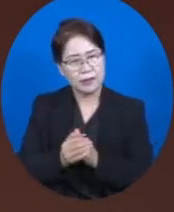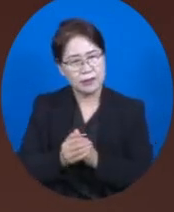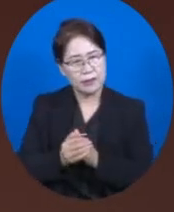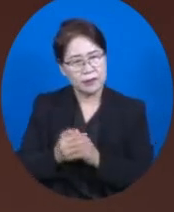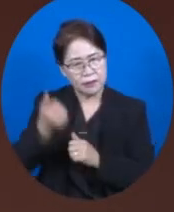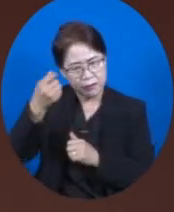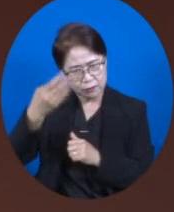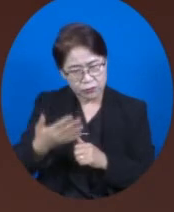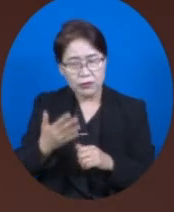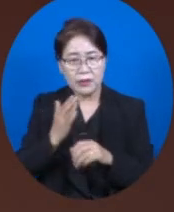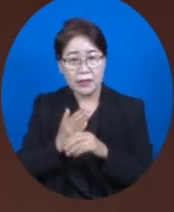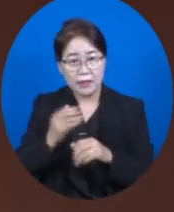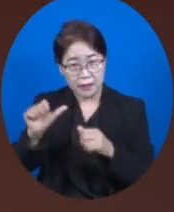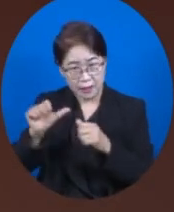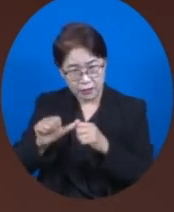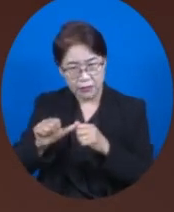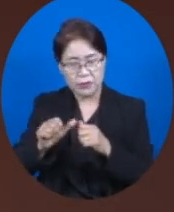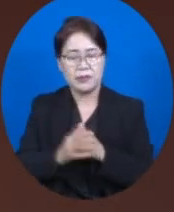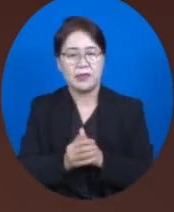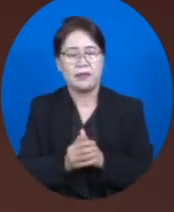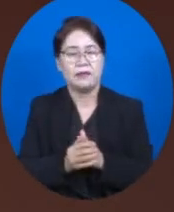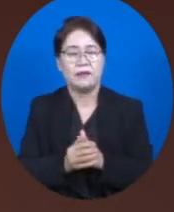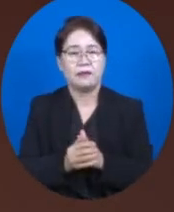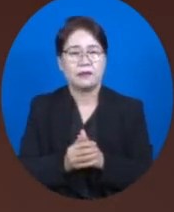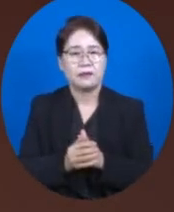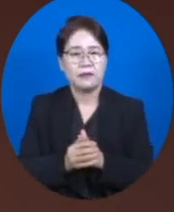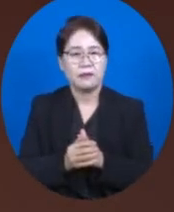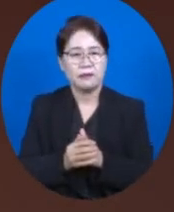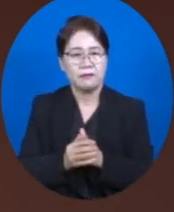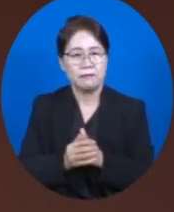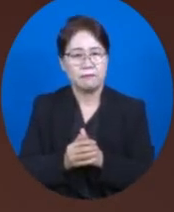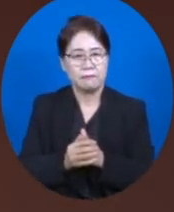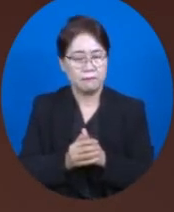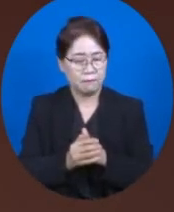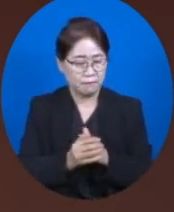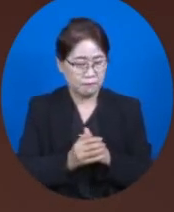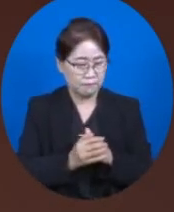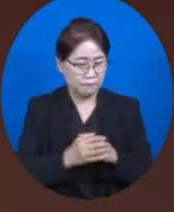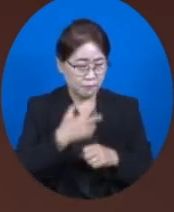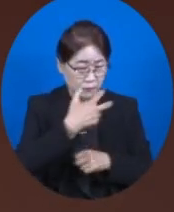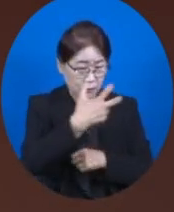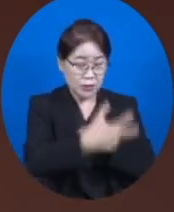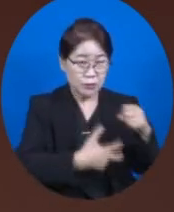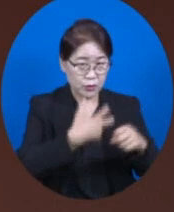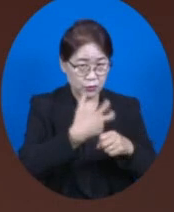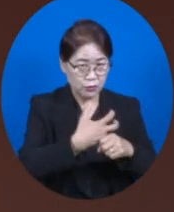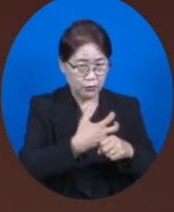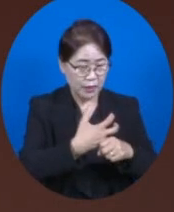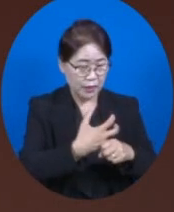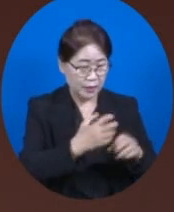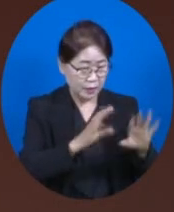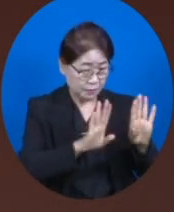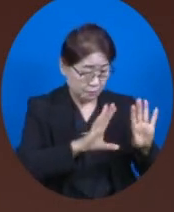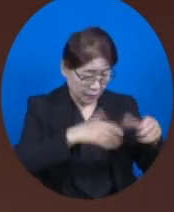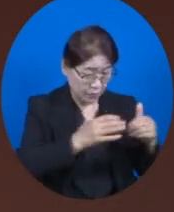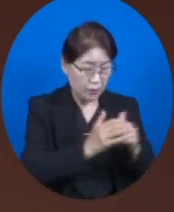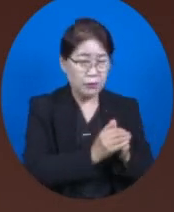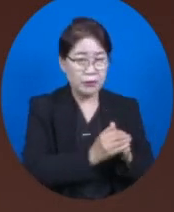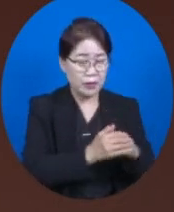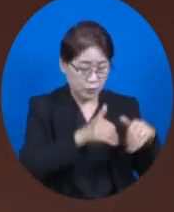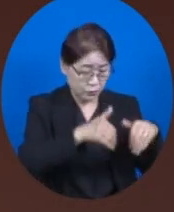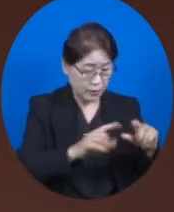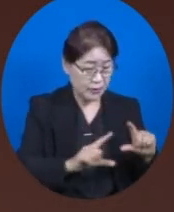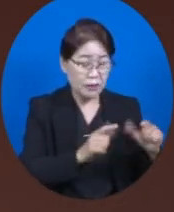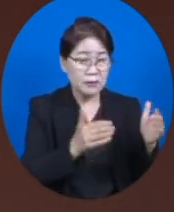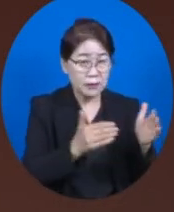환상에 대해서 나누고 있습니다 70년의 바벨론 포로 생활을 청산하고 돌아온 유다 백성들이